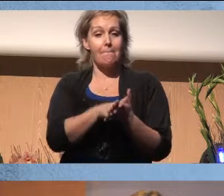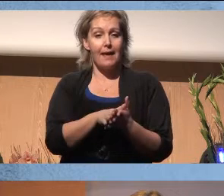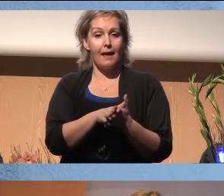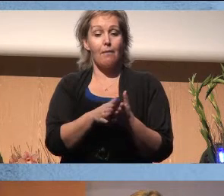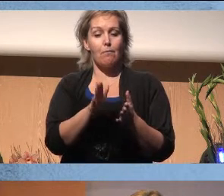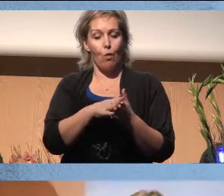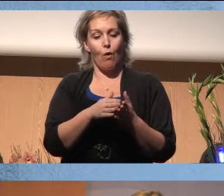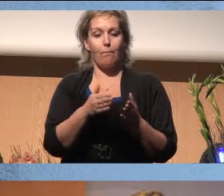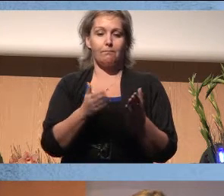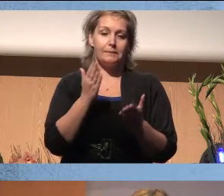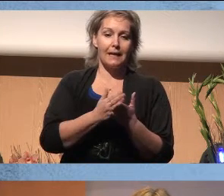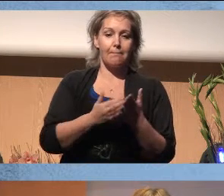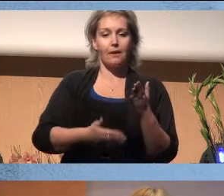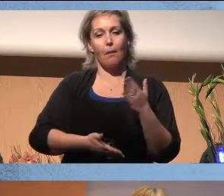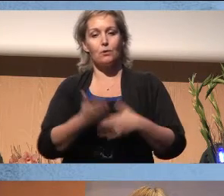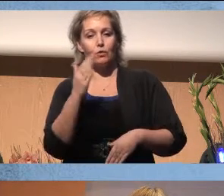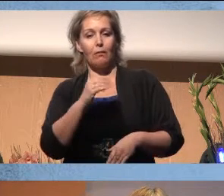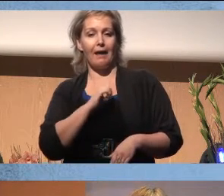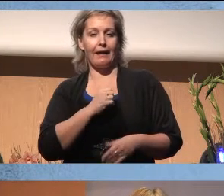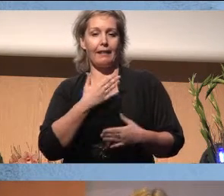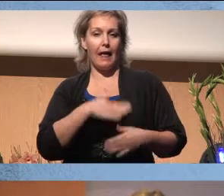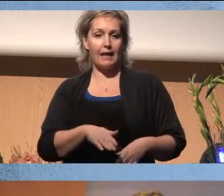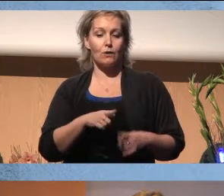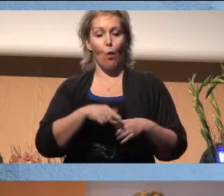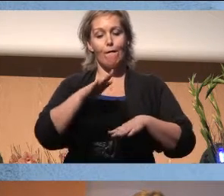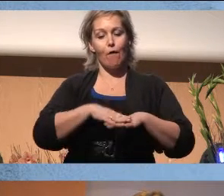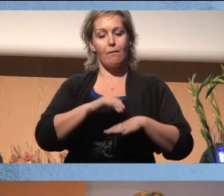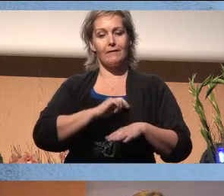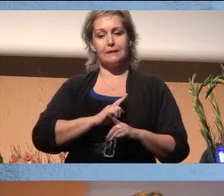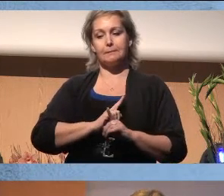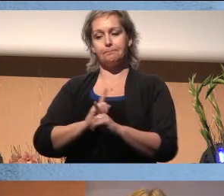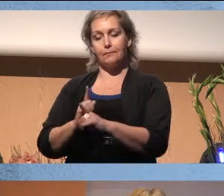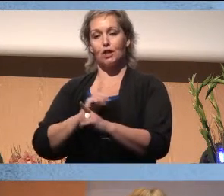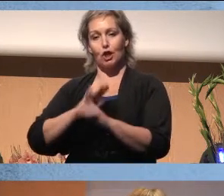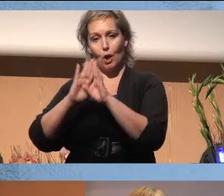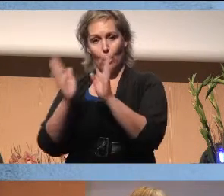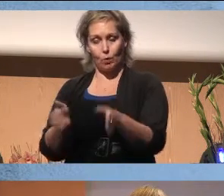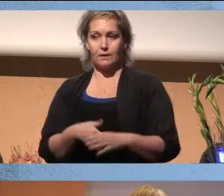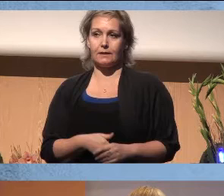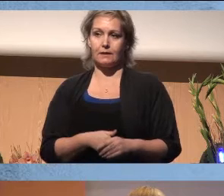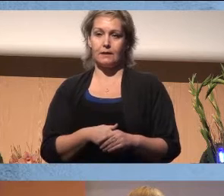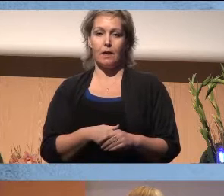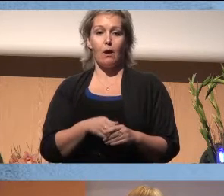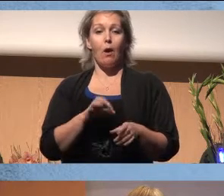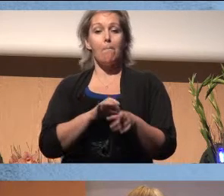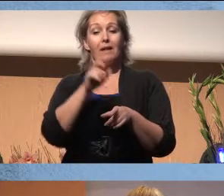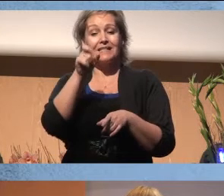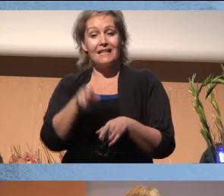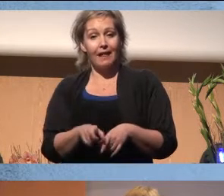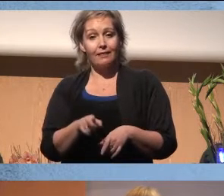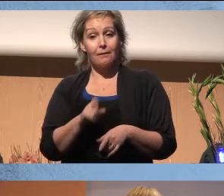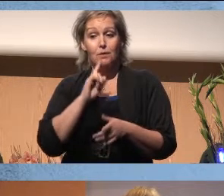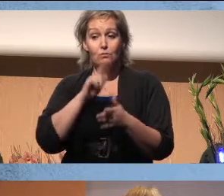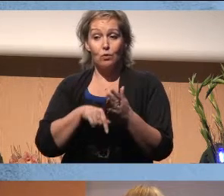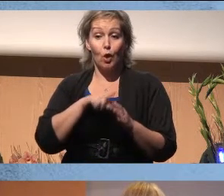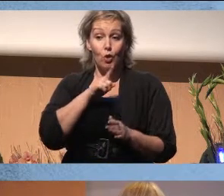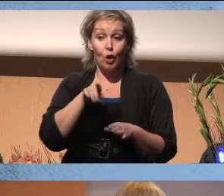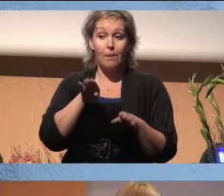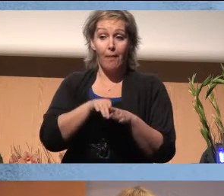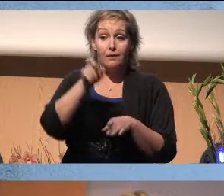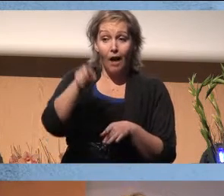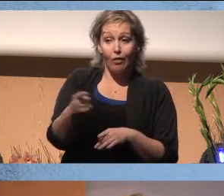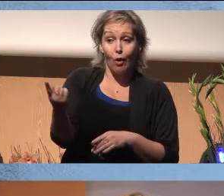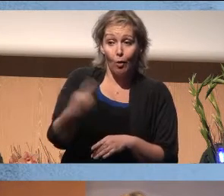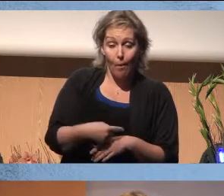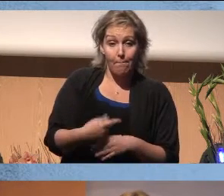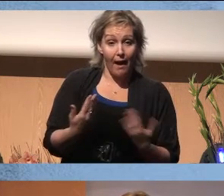viktige beslutninger om egen helse og forberedt når han kommer til sykehuset. Og pasienten er spurt om når det passer han å